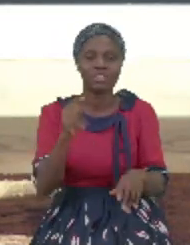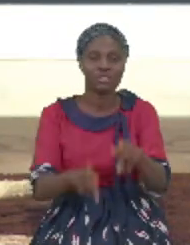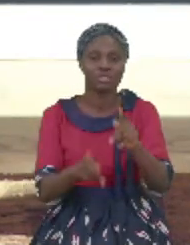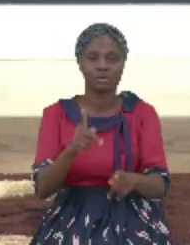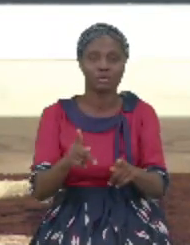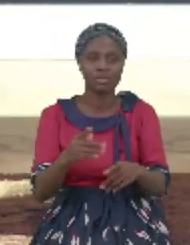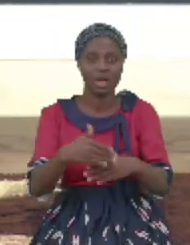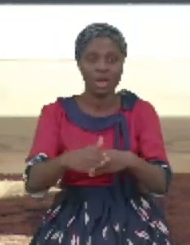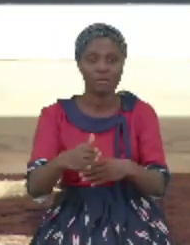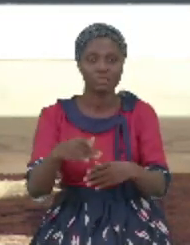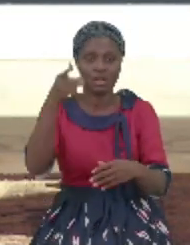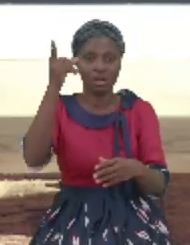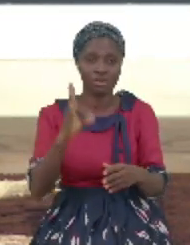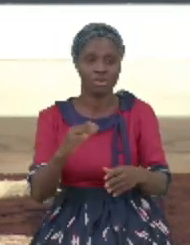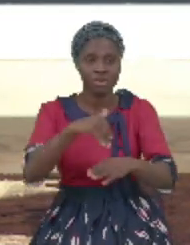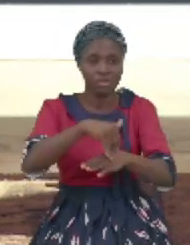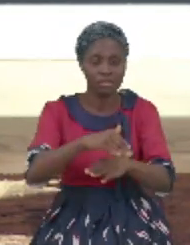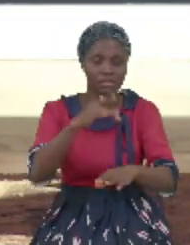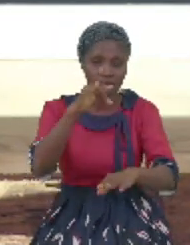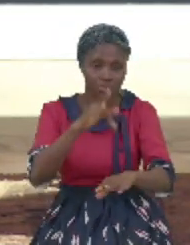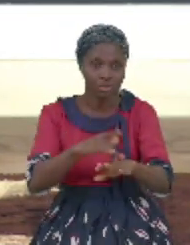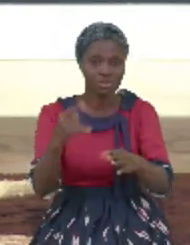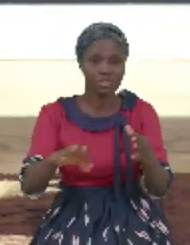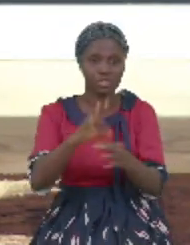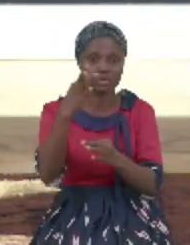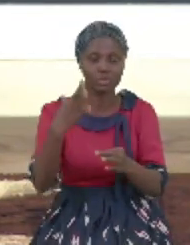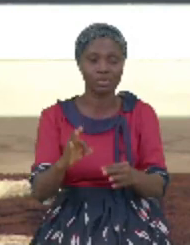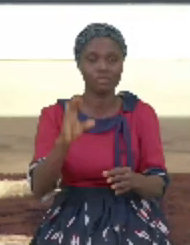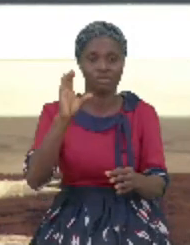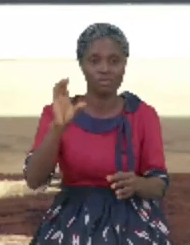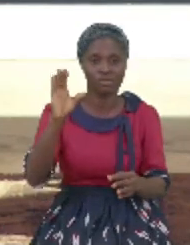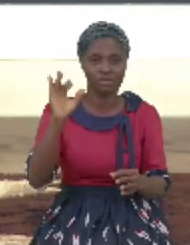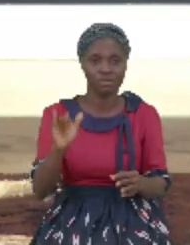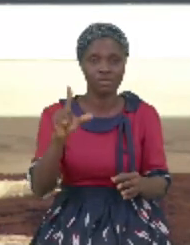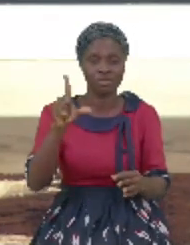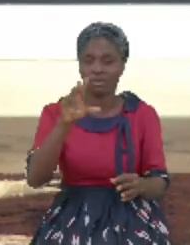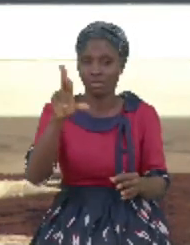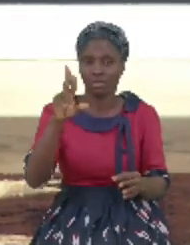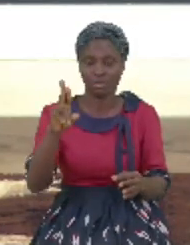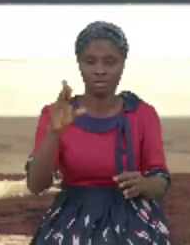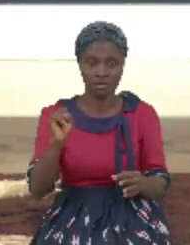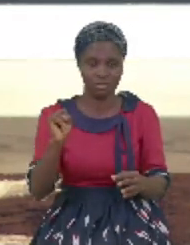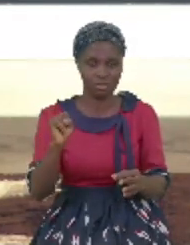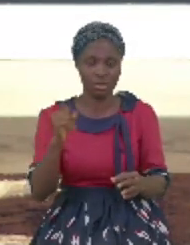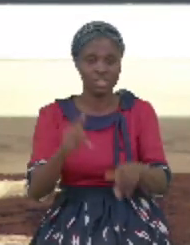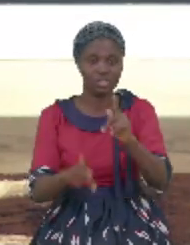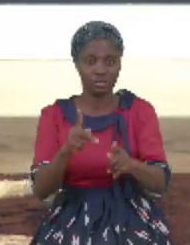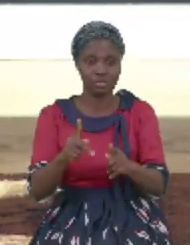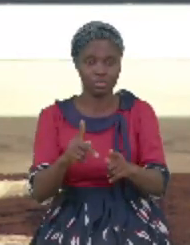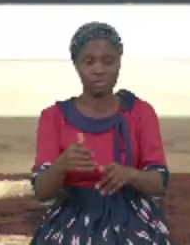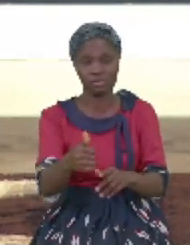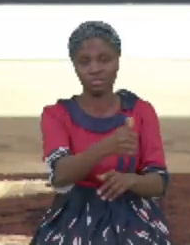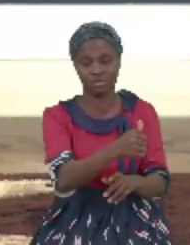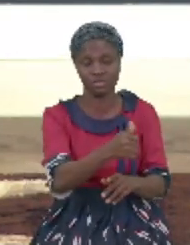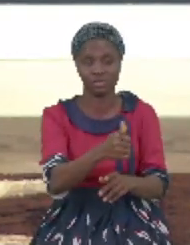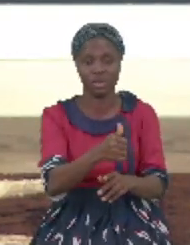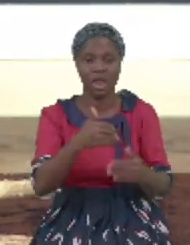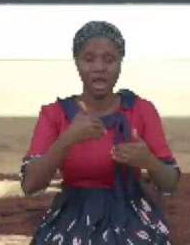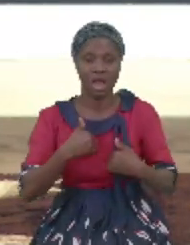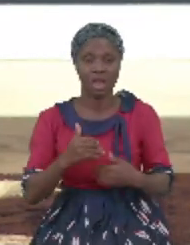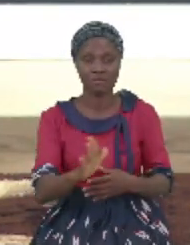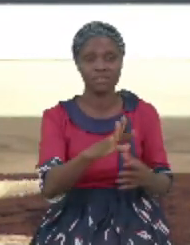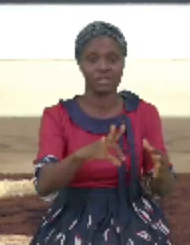gens, après que Dieu a réveillé l'esprit de Cyrus, il a fait la proclamation, et les gens eux-mêmes qui ont